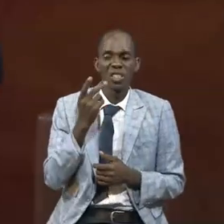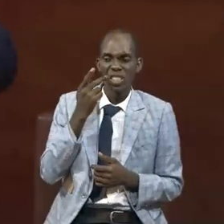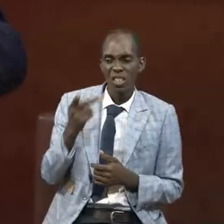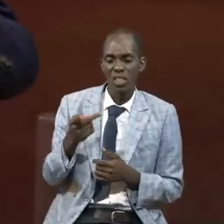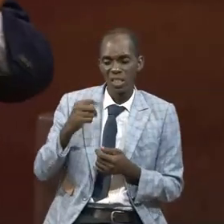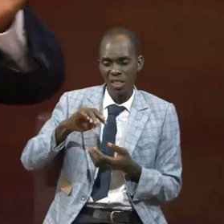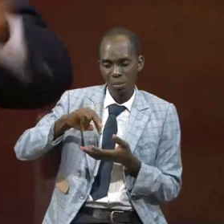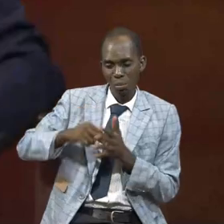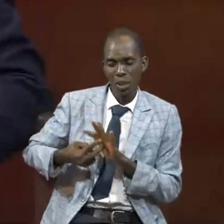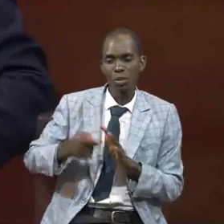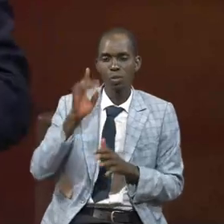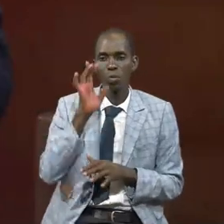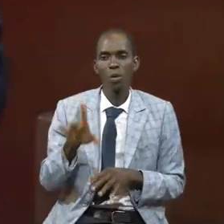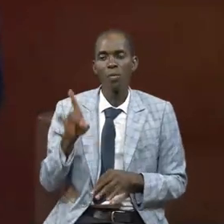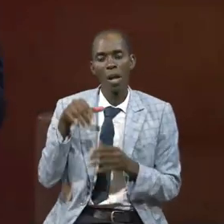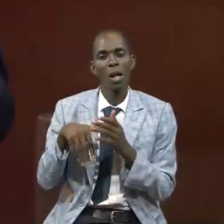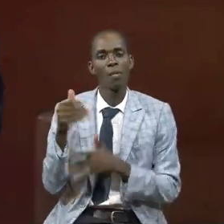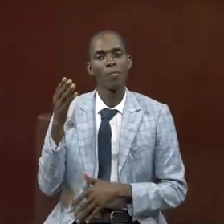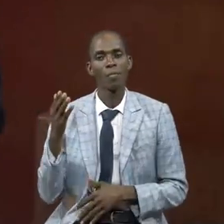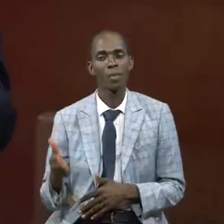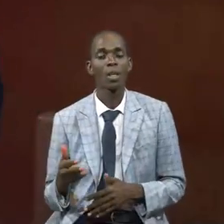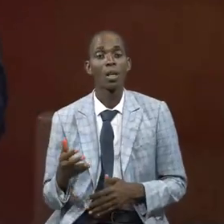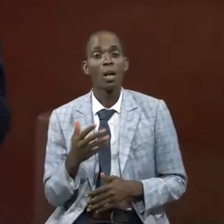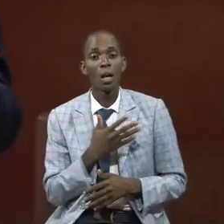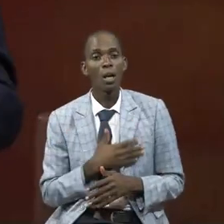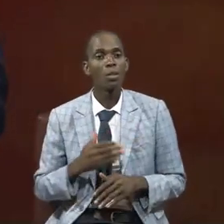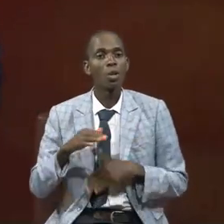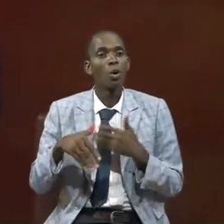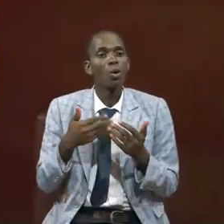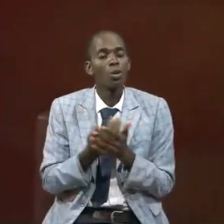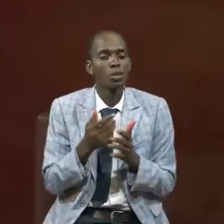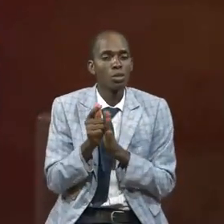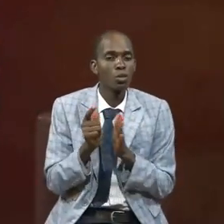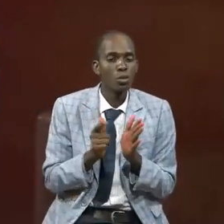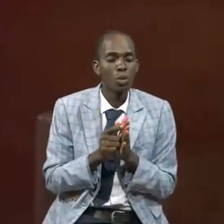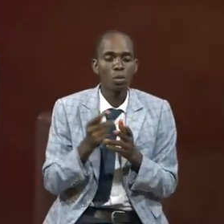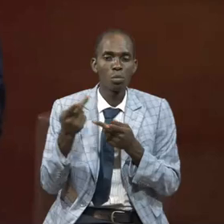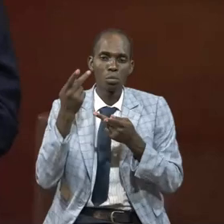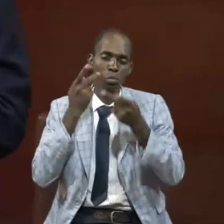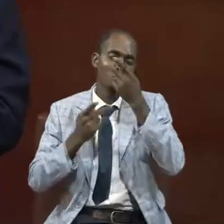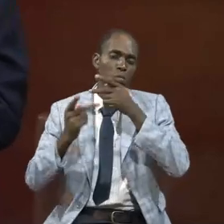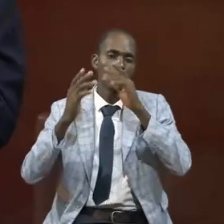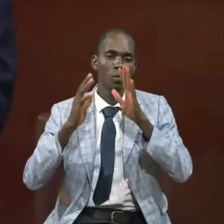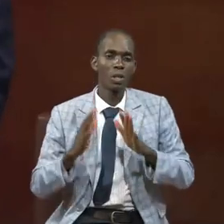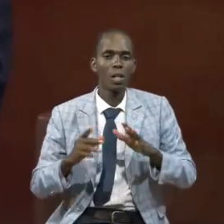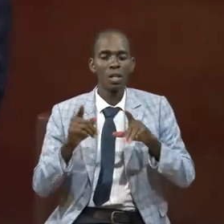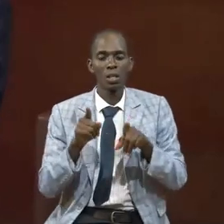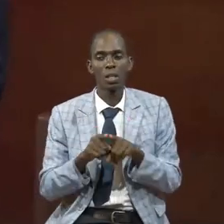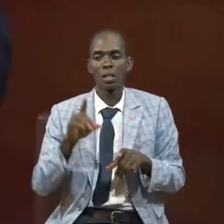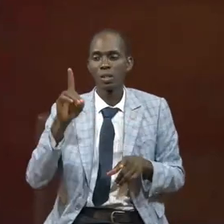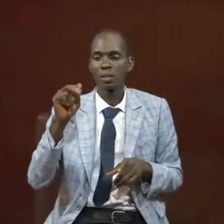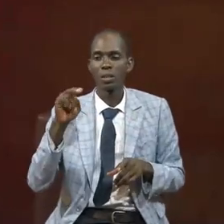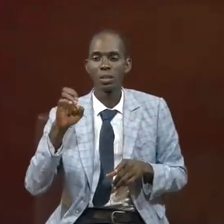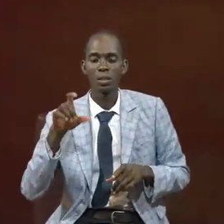trouve là-bas. Quand vous lisez ce que les prophètes ont écrit, les prophètes comme Esaïe, Jérémie,